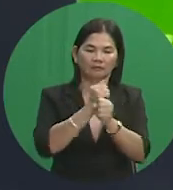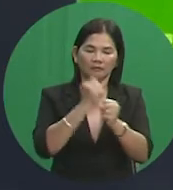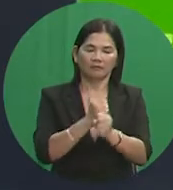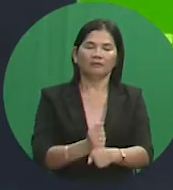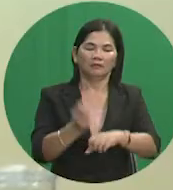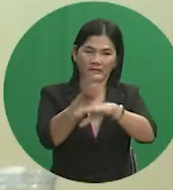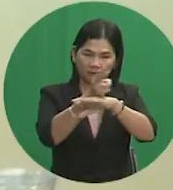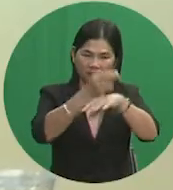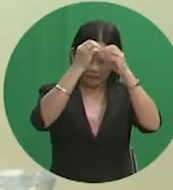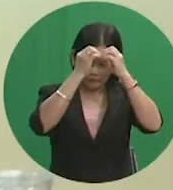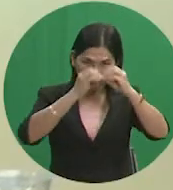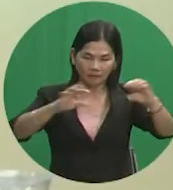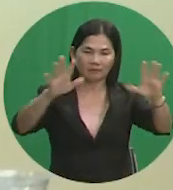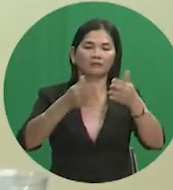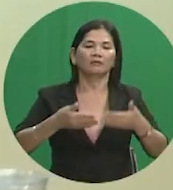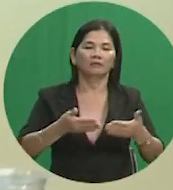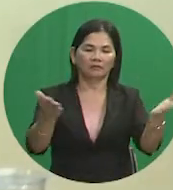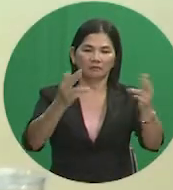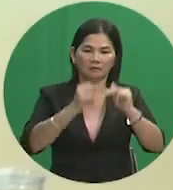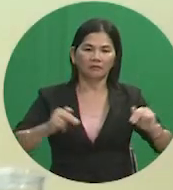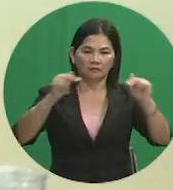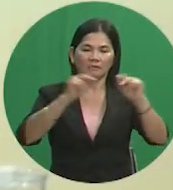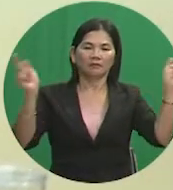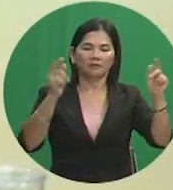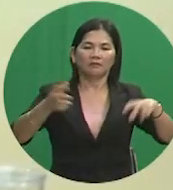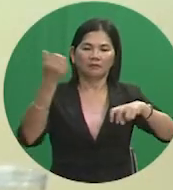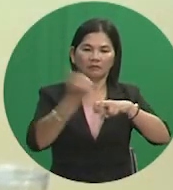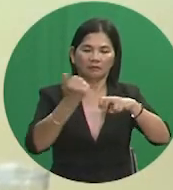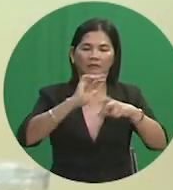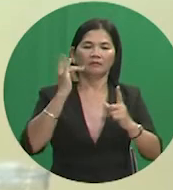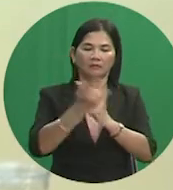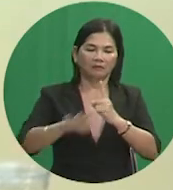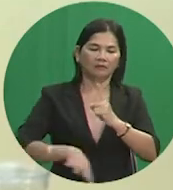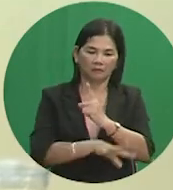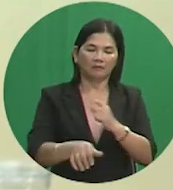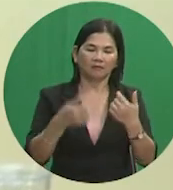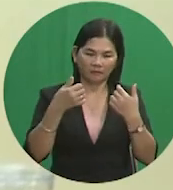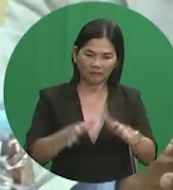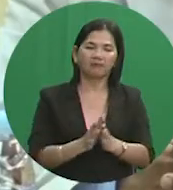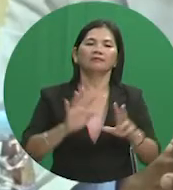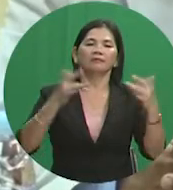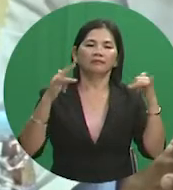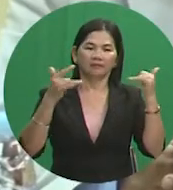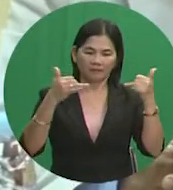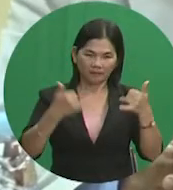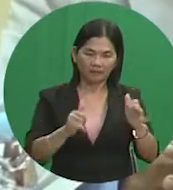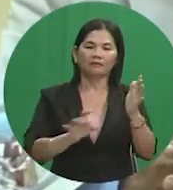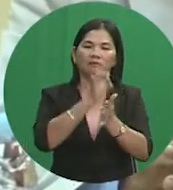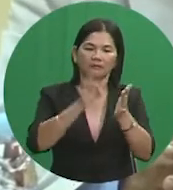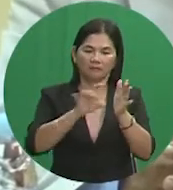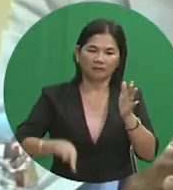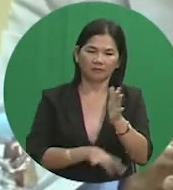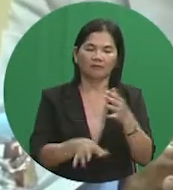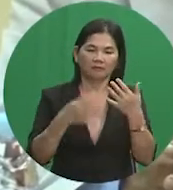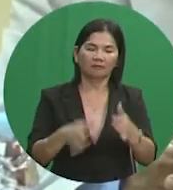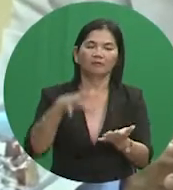ផ្សព្វផ្សាយបានយ៉ាងទូលំទូលាយនៅរាល់ទិដ្ឋភាពនៃពិធីបុណ្យចូលឆ្នាំថ្មីប្រពៃណីជាតិខ្មែរនិងការលេងកំសាន្តសប្បាយរបស់បងប្អូនប្រជាពលរដ្ឋ